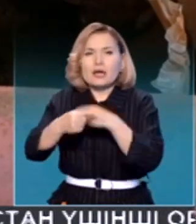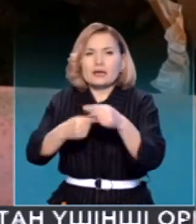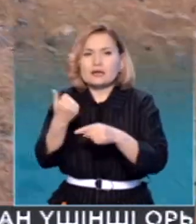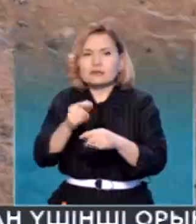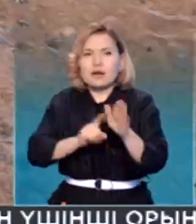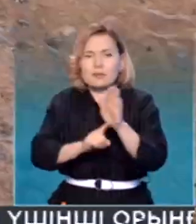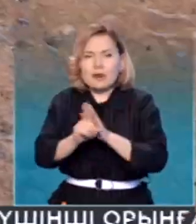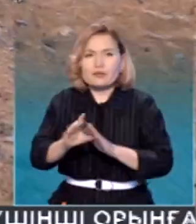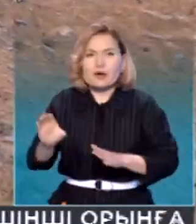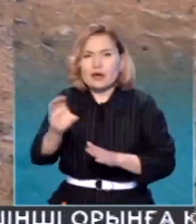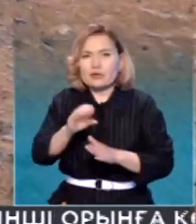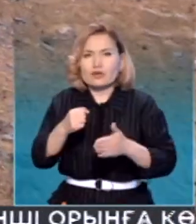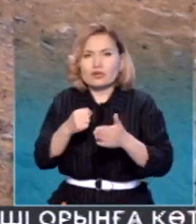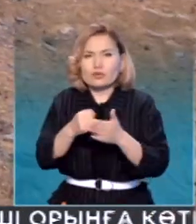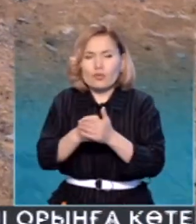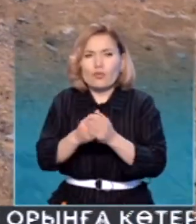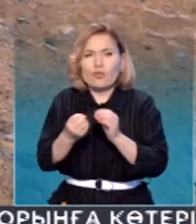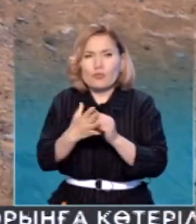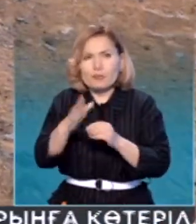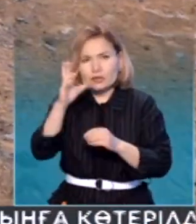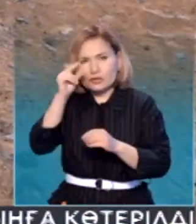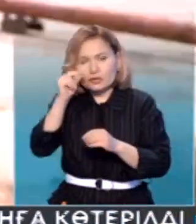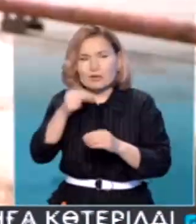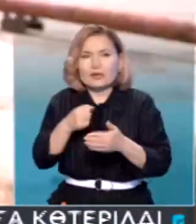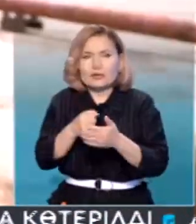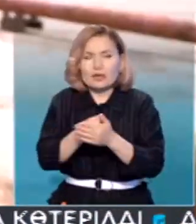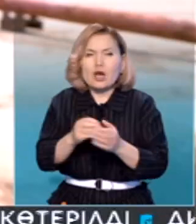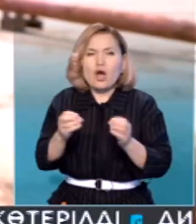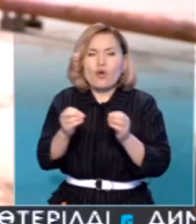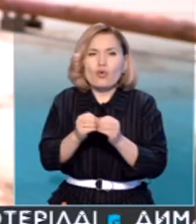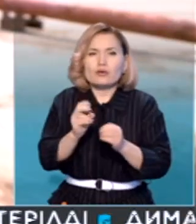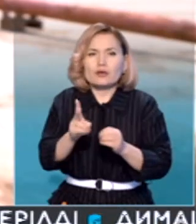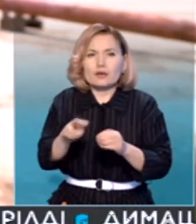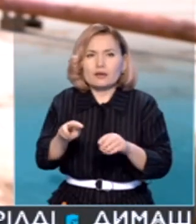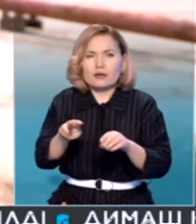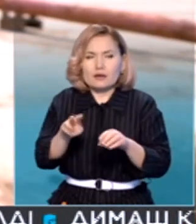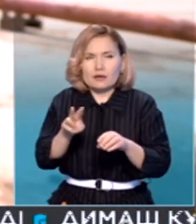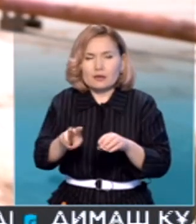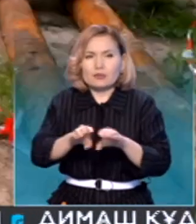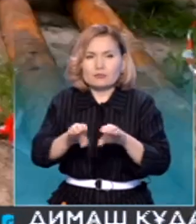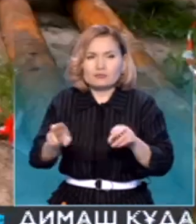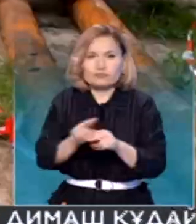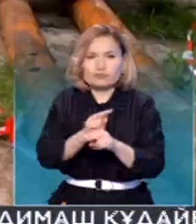аптадан бастап 42-тің 15-іне дейін 10 шақырымдық жылу желісі жөнделетін болады.